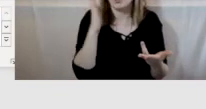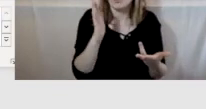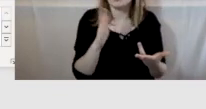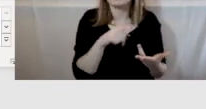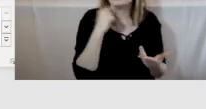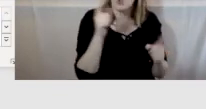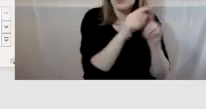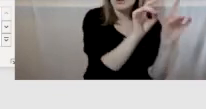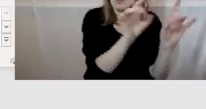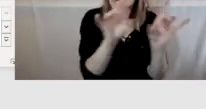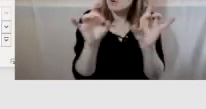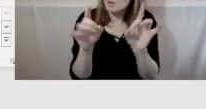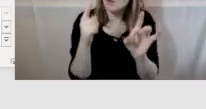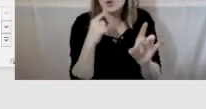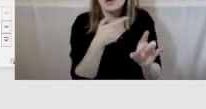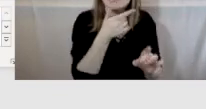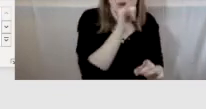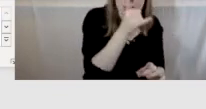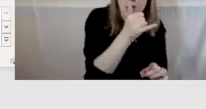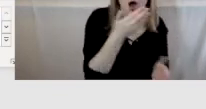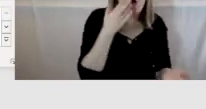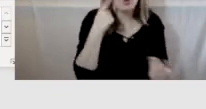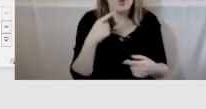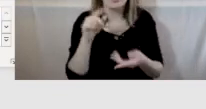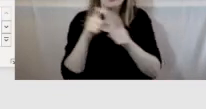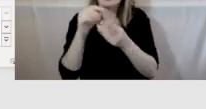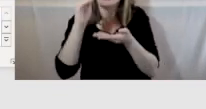that you're interested in and choice? Yeah.